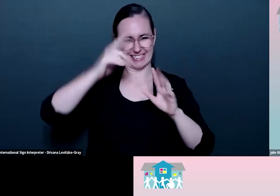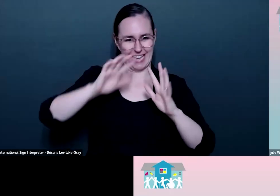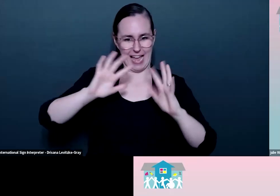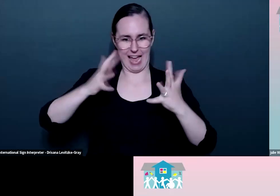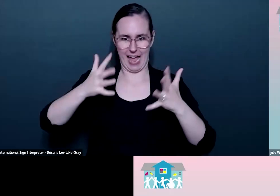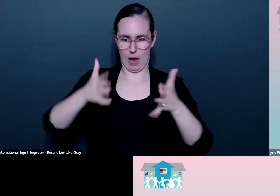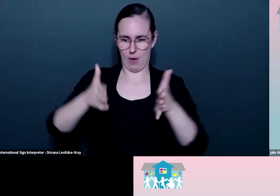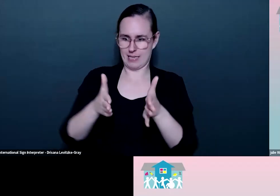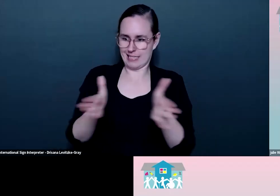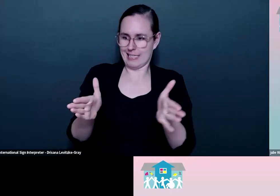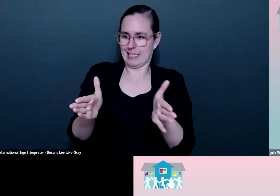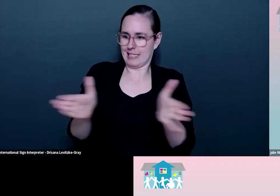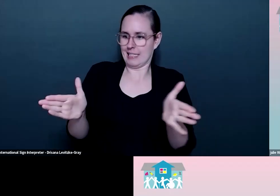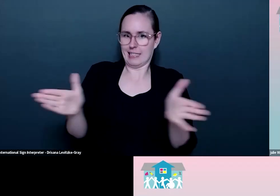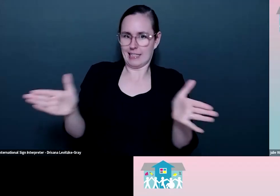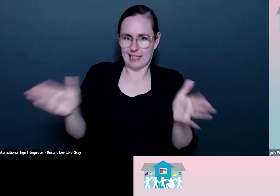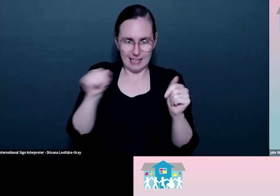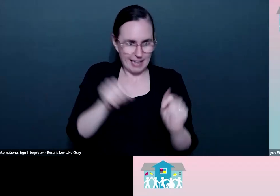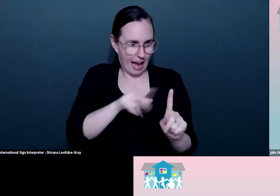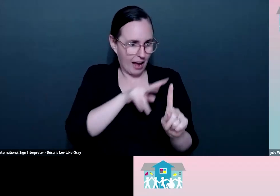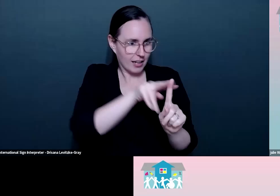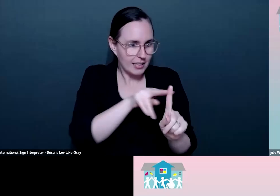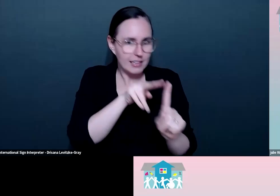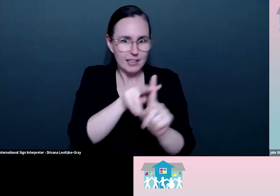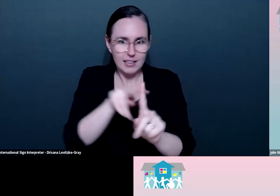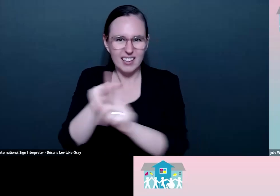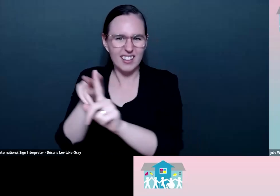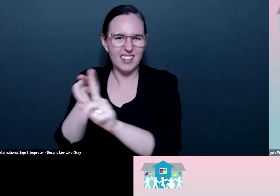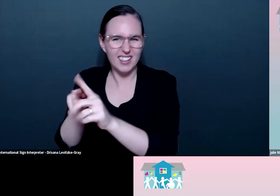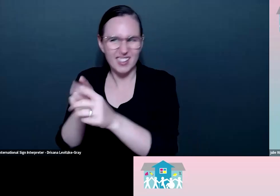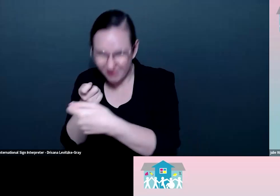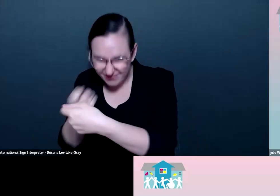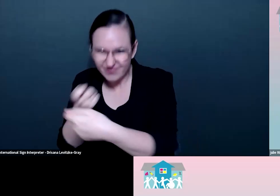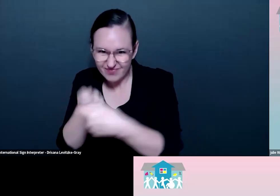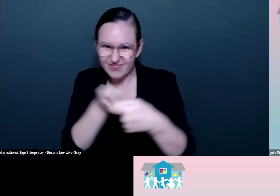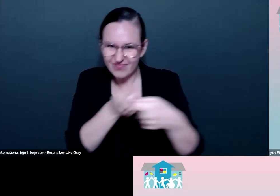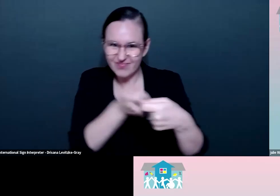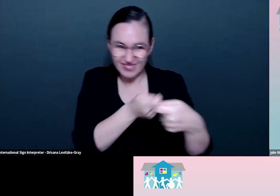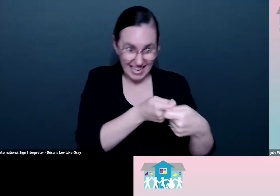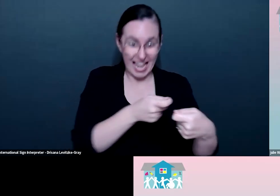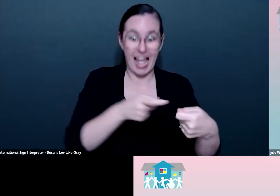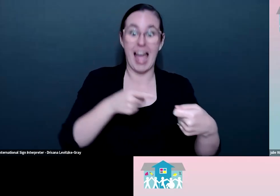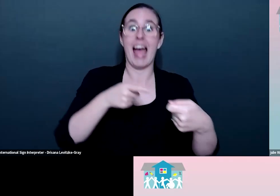le processus et pour maximiser